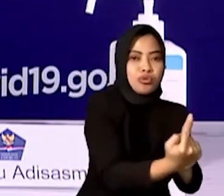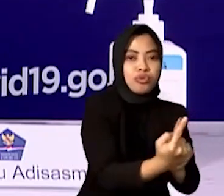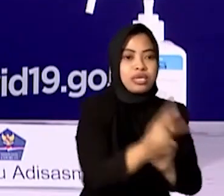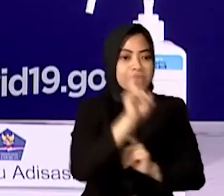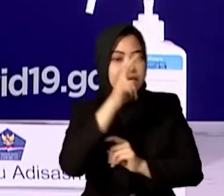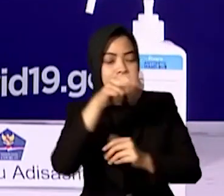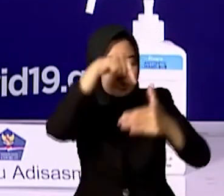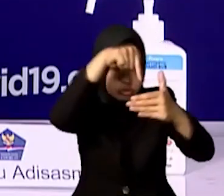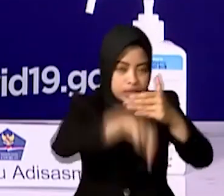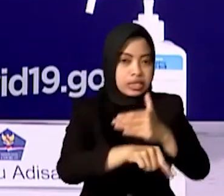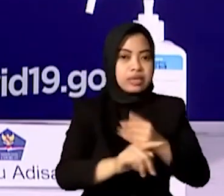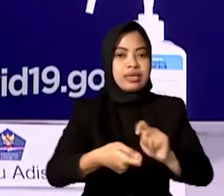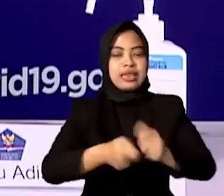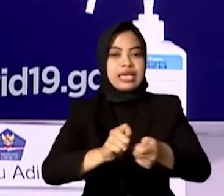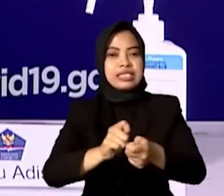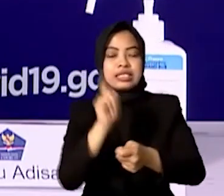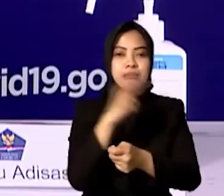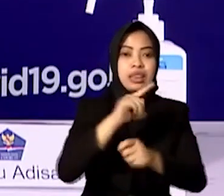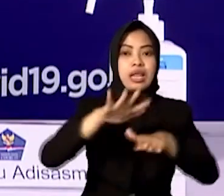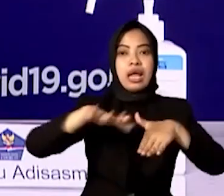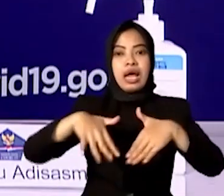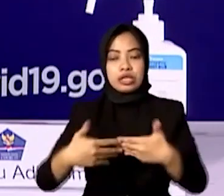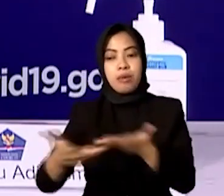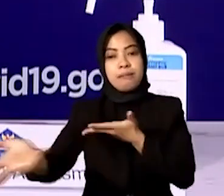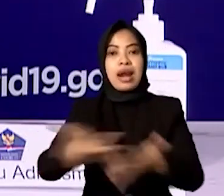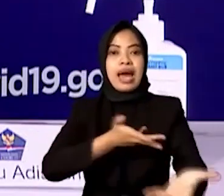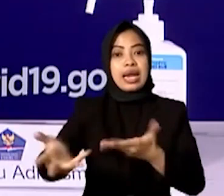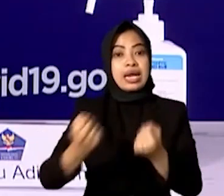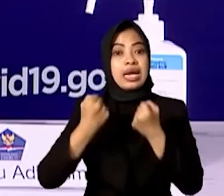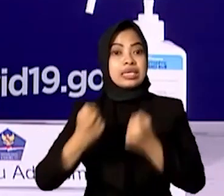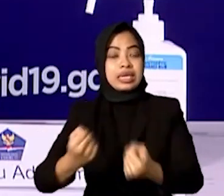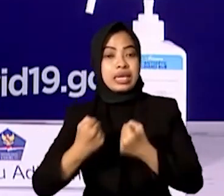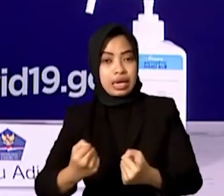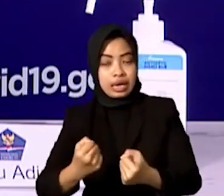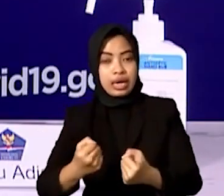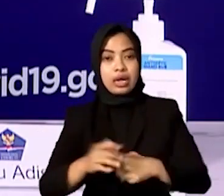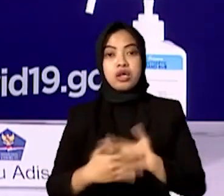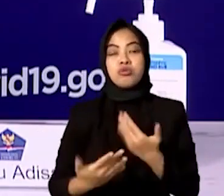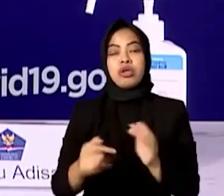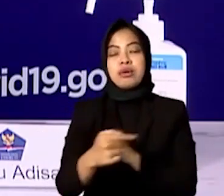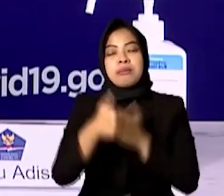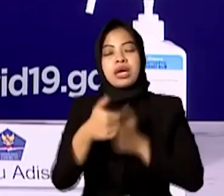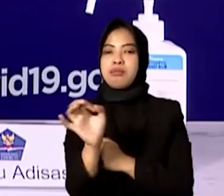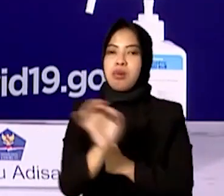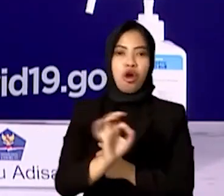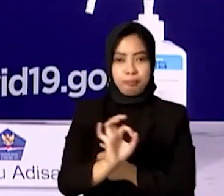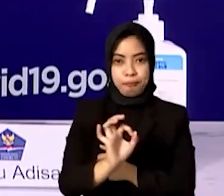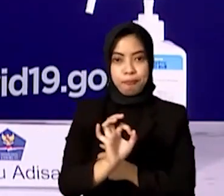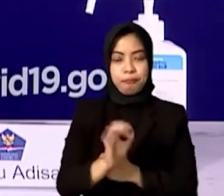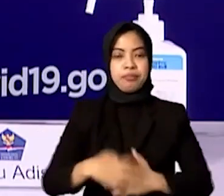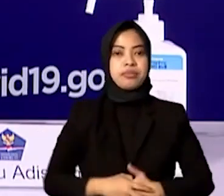pemeriksaan spesimen atau testing dan penanganan di pelayanan kesehatan treatment yang kurang